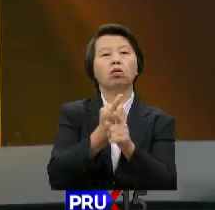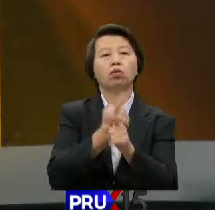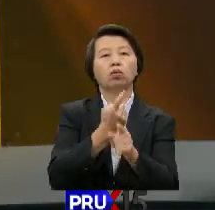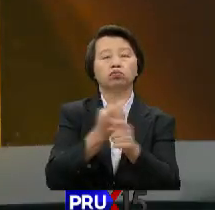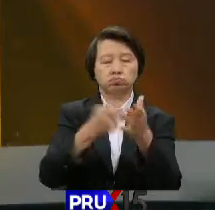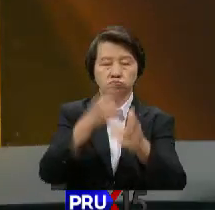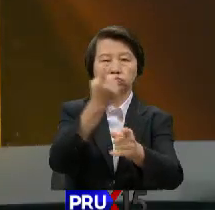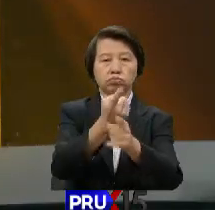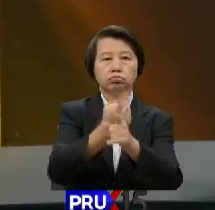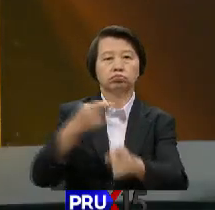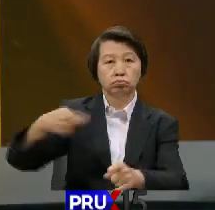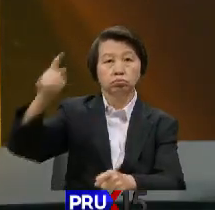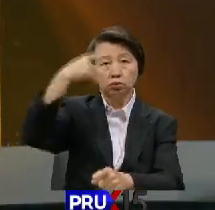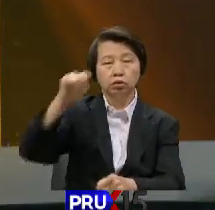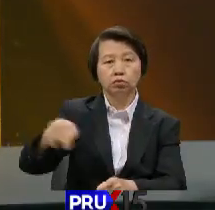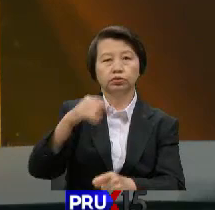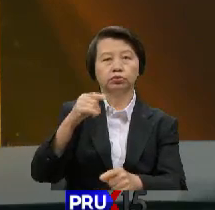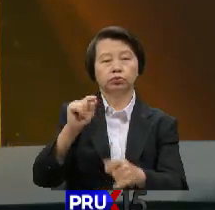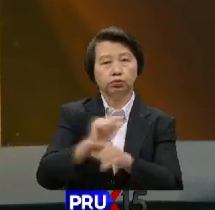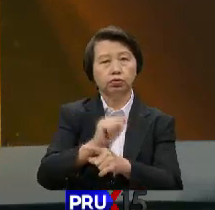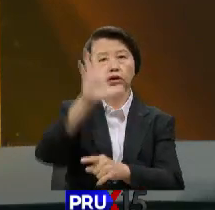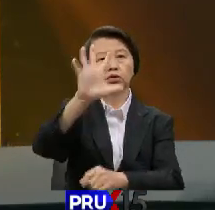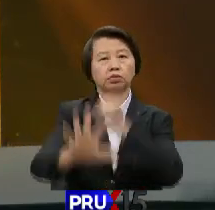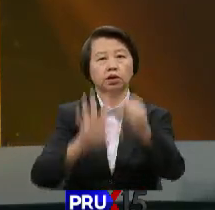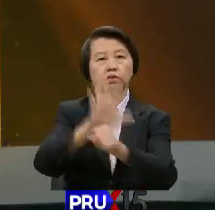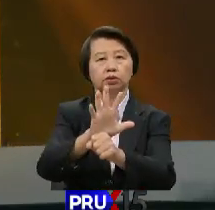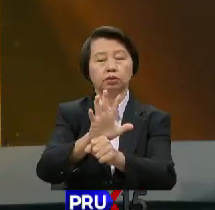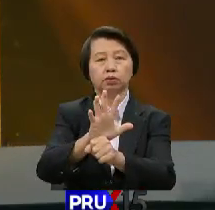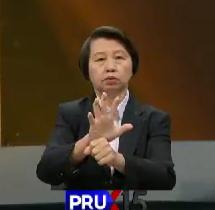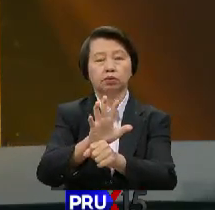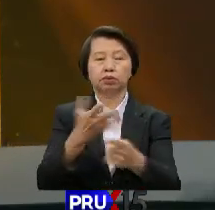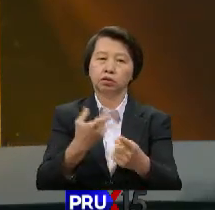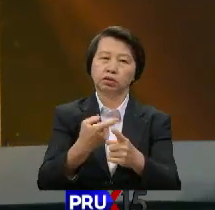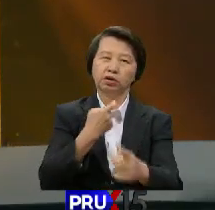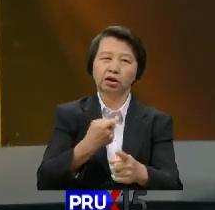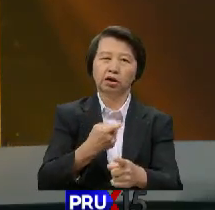dipelukan untuk 5 tahun lagi daripada